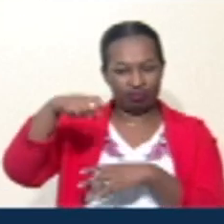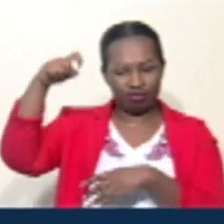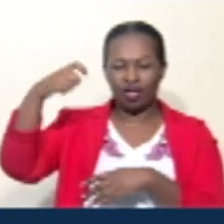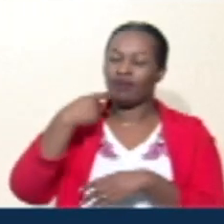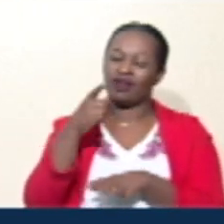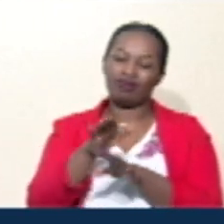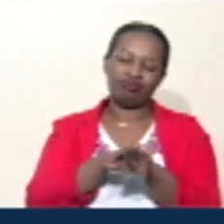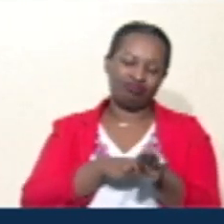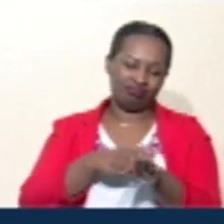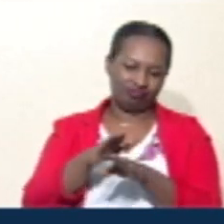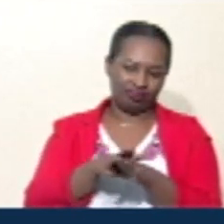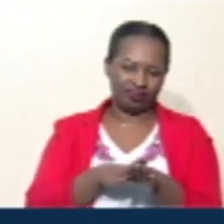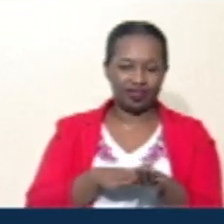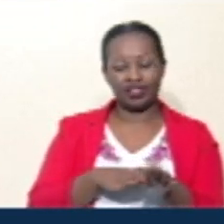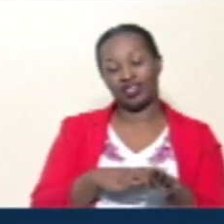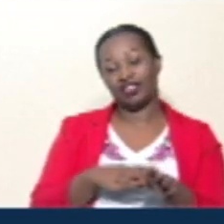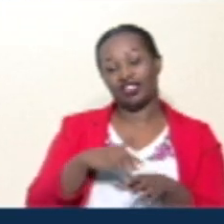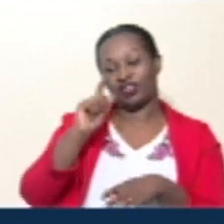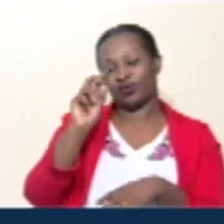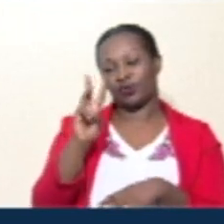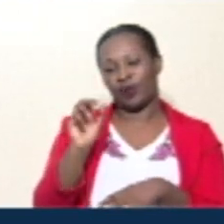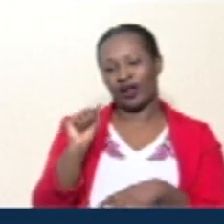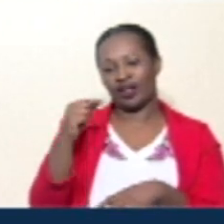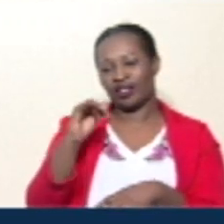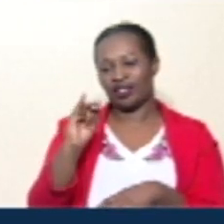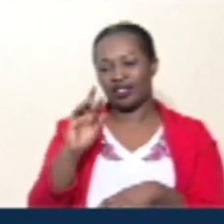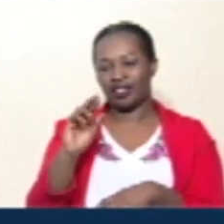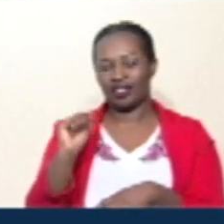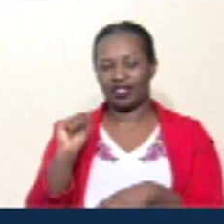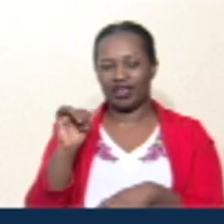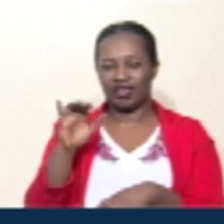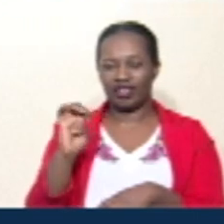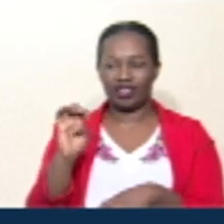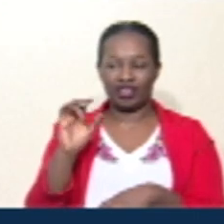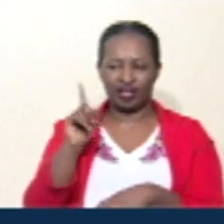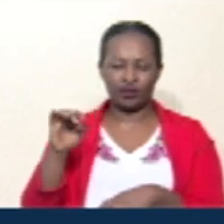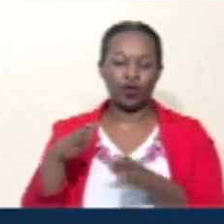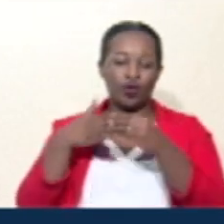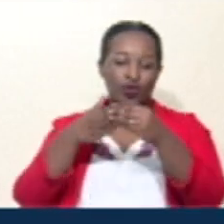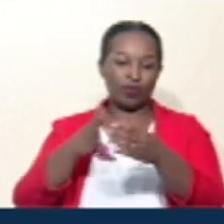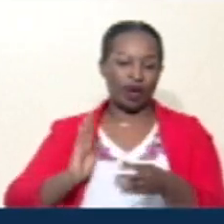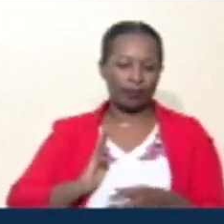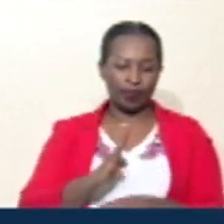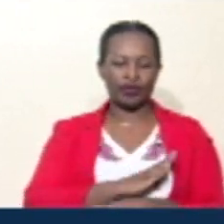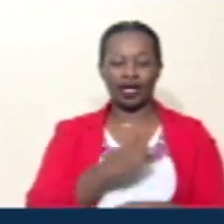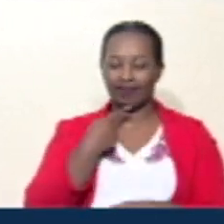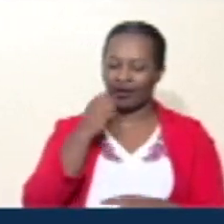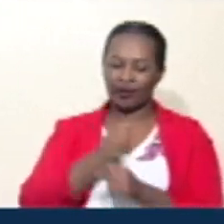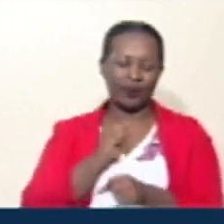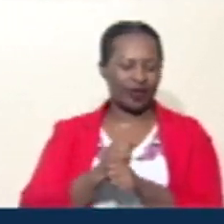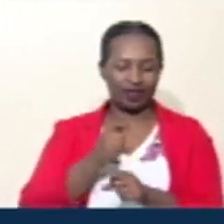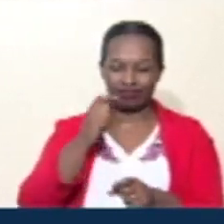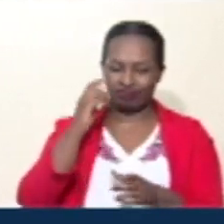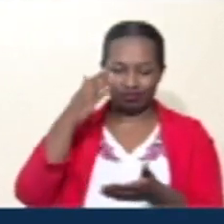intege. Twagira Yezu Pierre Celeste uyobora inama y'ubutegetsi muri iyi sosiyete avuga ko imirimo itavaho iri, bitewe n'uko ari